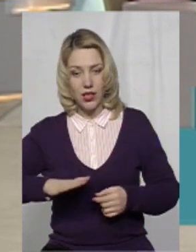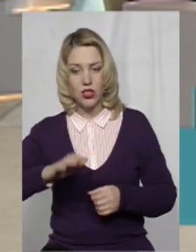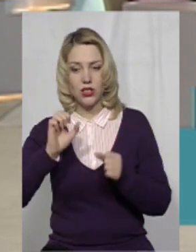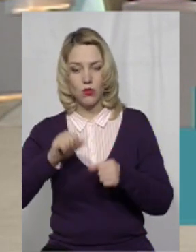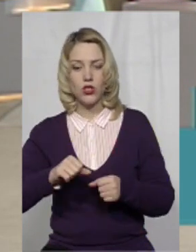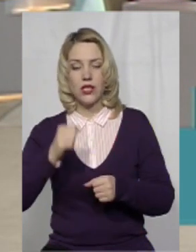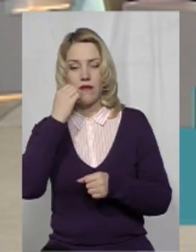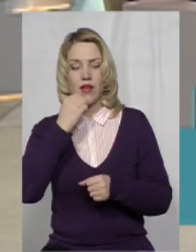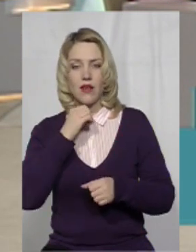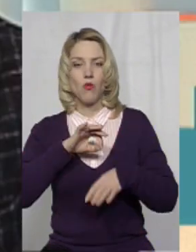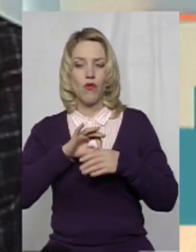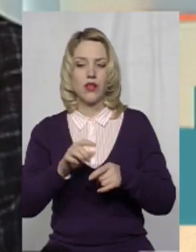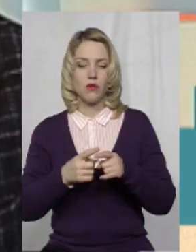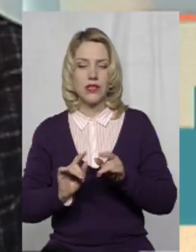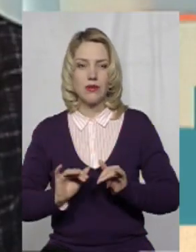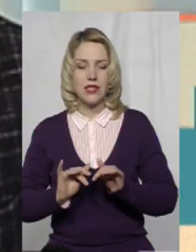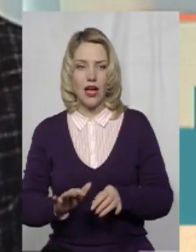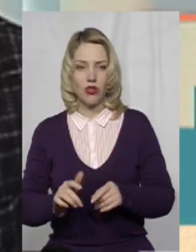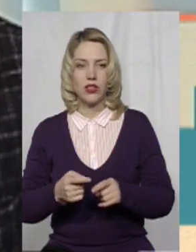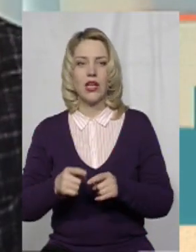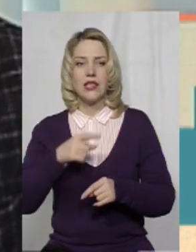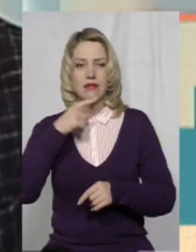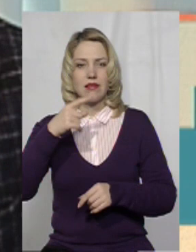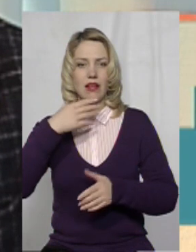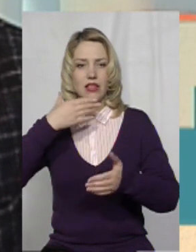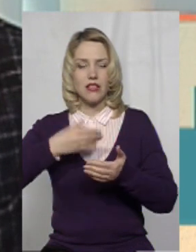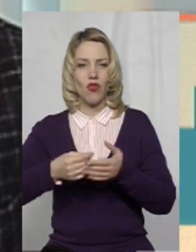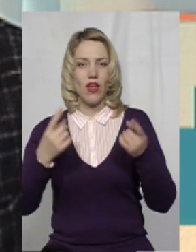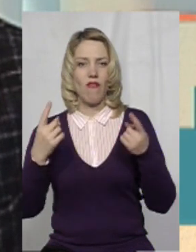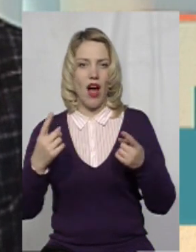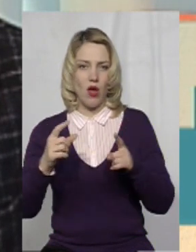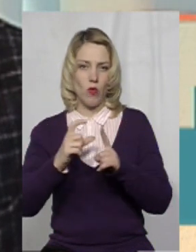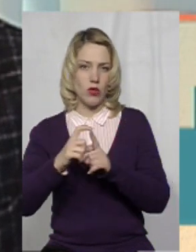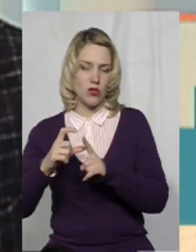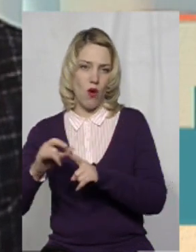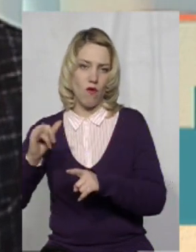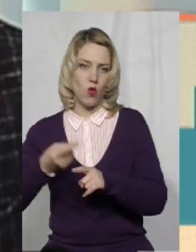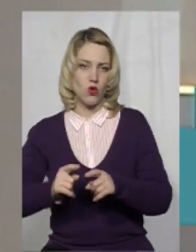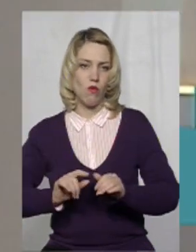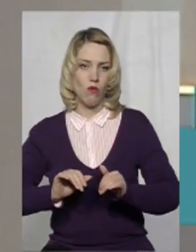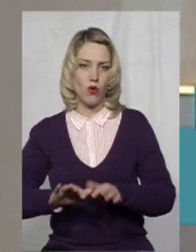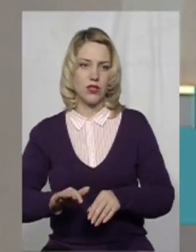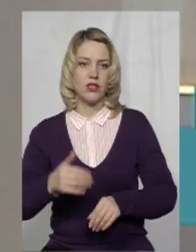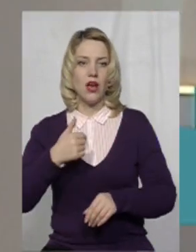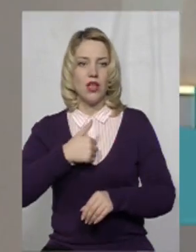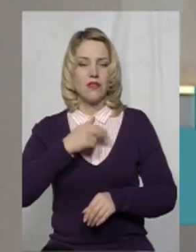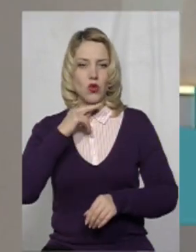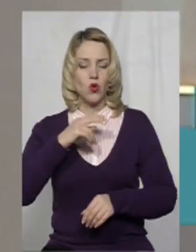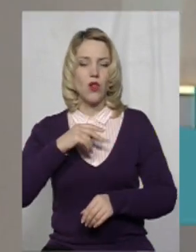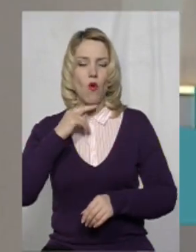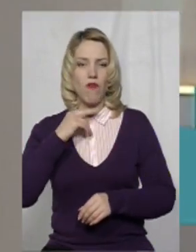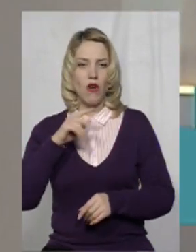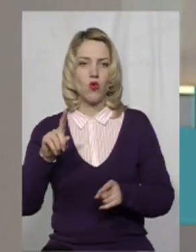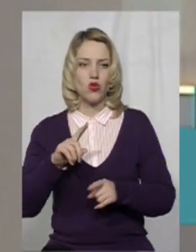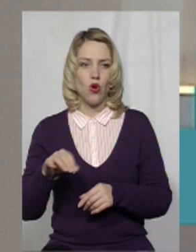цим заходам, завдяки проведеному форуму, сказати своє вагоме слово у цьому процесі. Звернула увагу, що в обласній